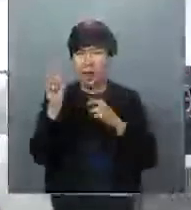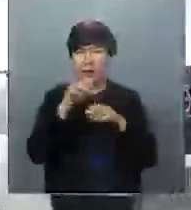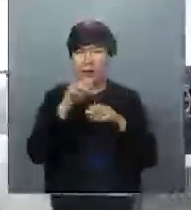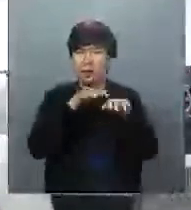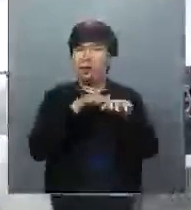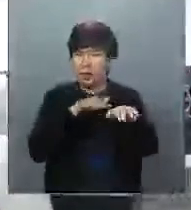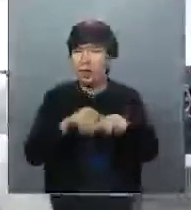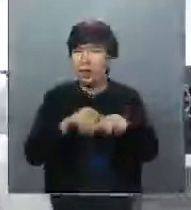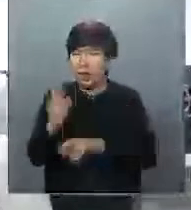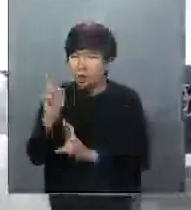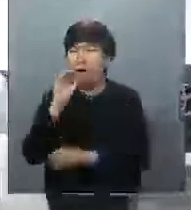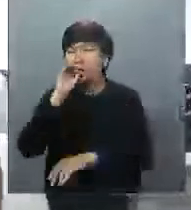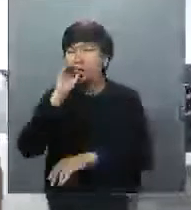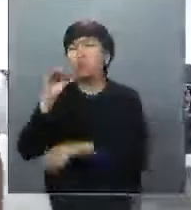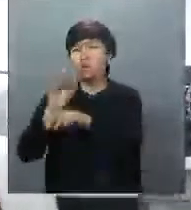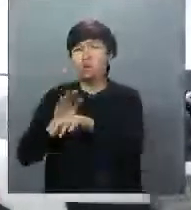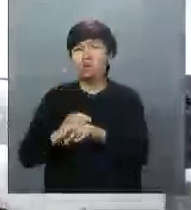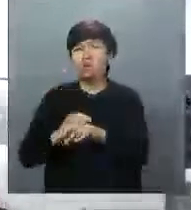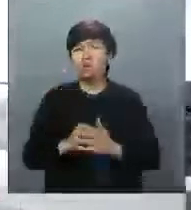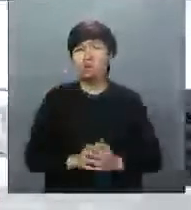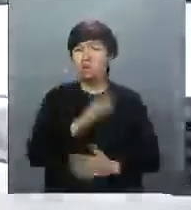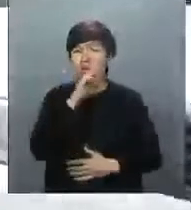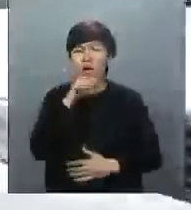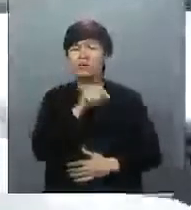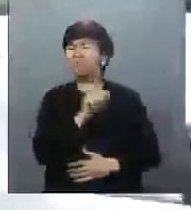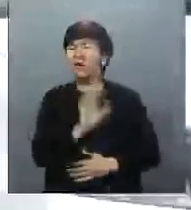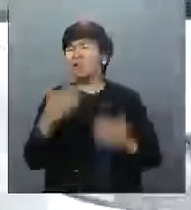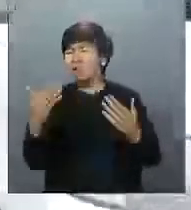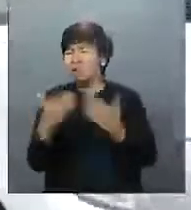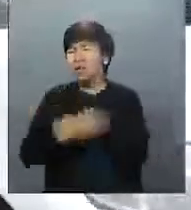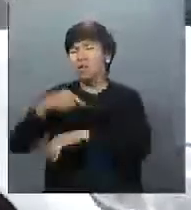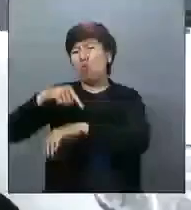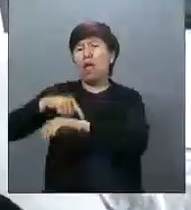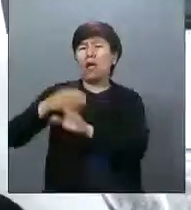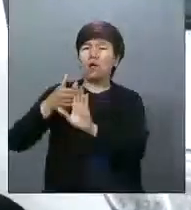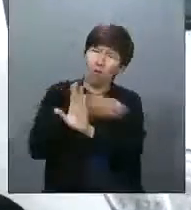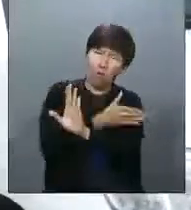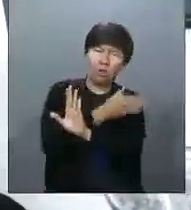ที่ติดขัดนะครับหากไม่จำเป็นนะครับก็เผื่อเวลาการเดินทางหรือว่าหลีกเลี่ยงเส้